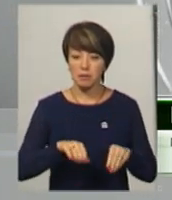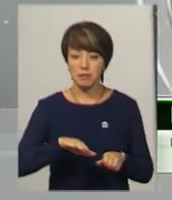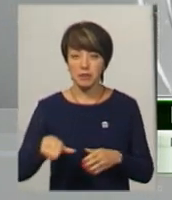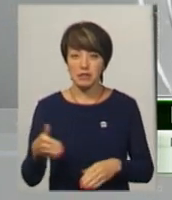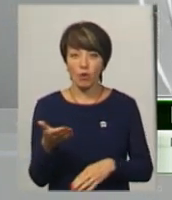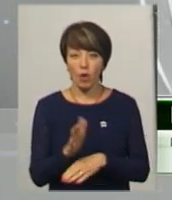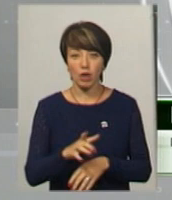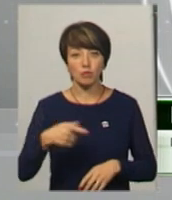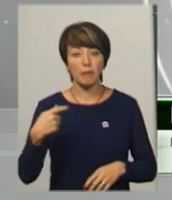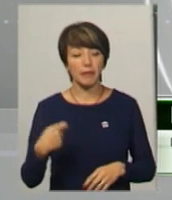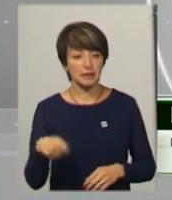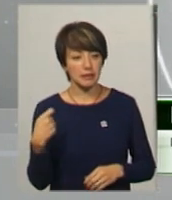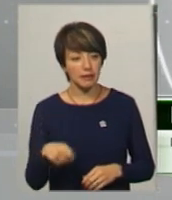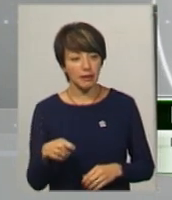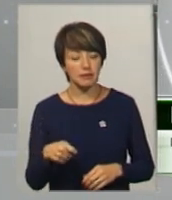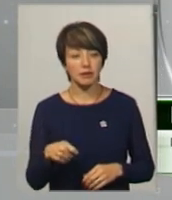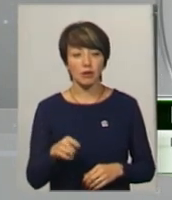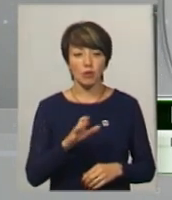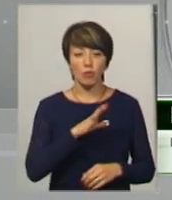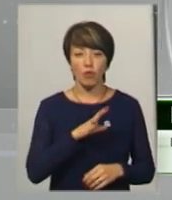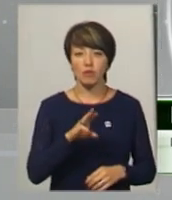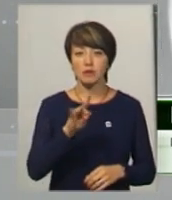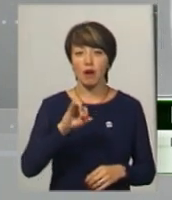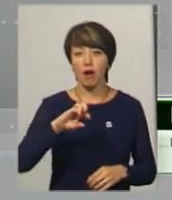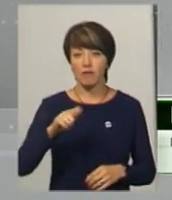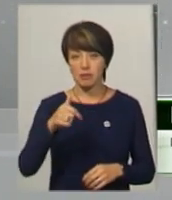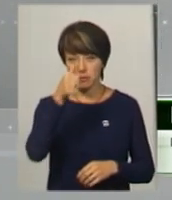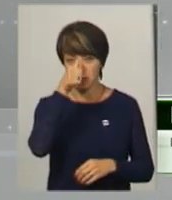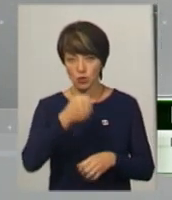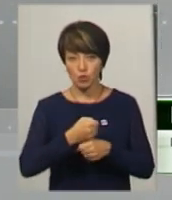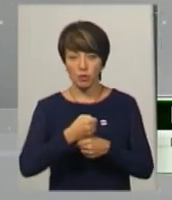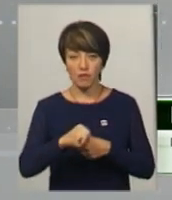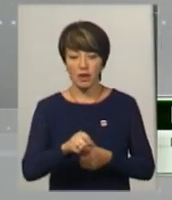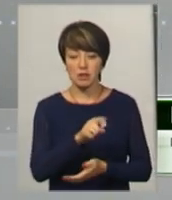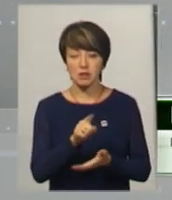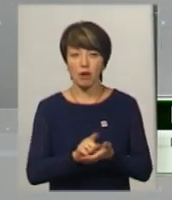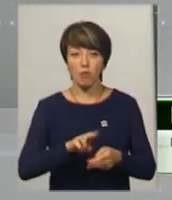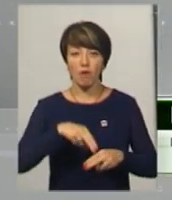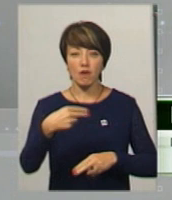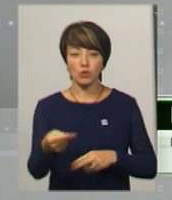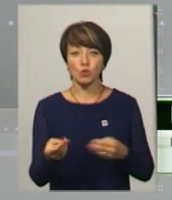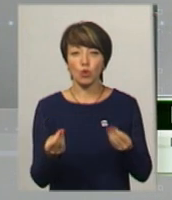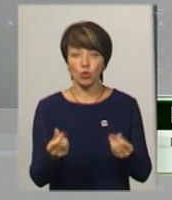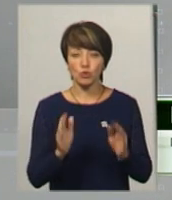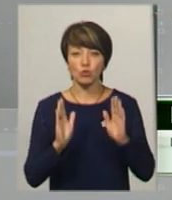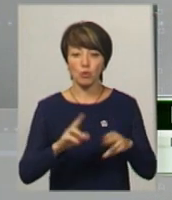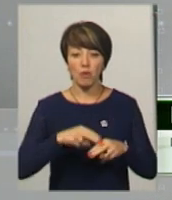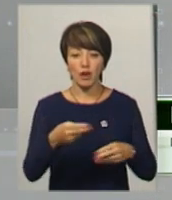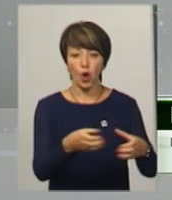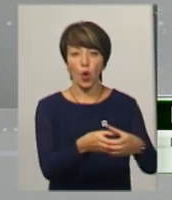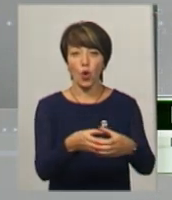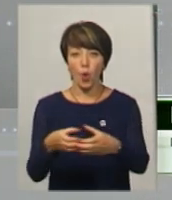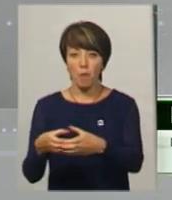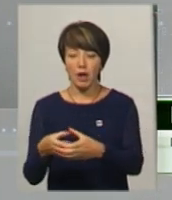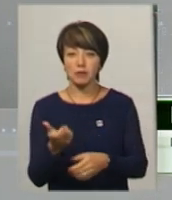указу президента, відповідно, який був там в травні місяці, яким зобов'язав повернути кошти, що ці кошти будуть повернути громадам,